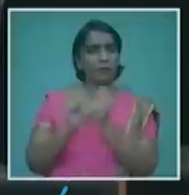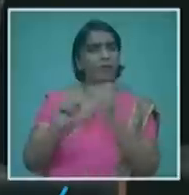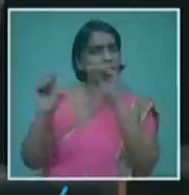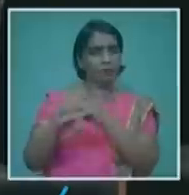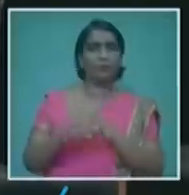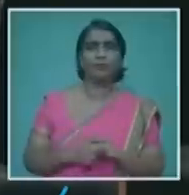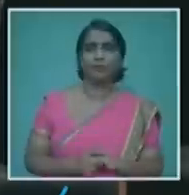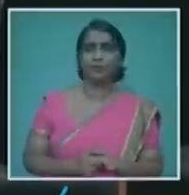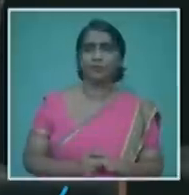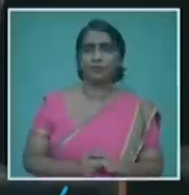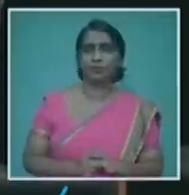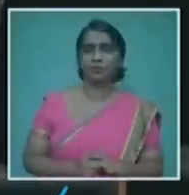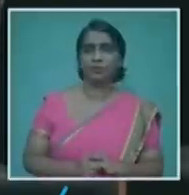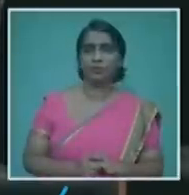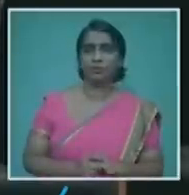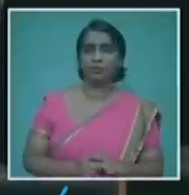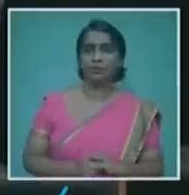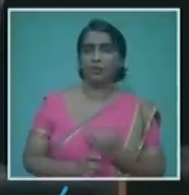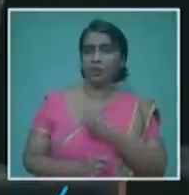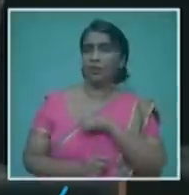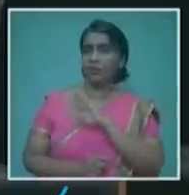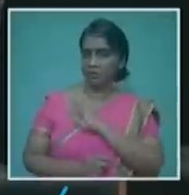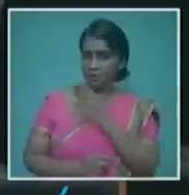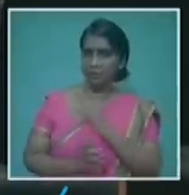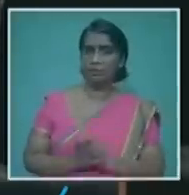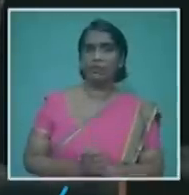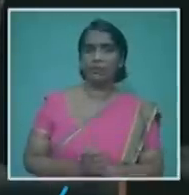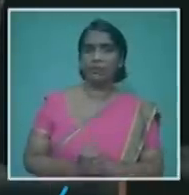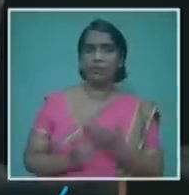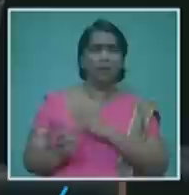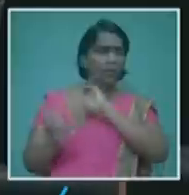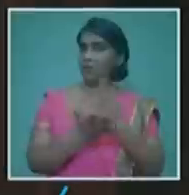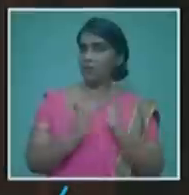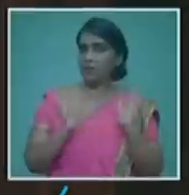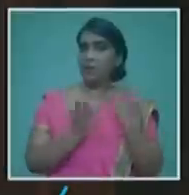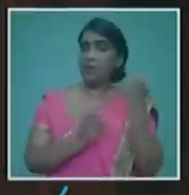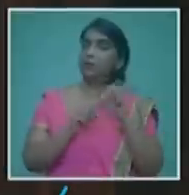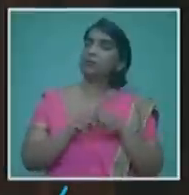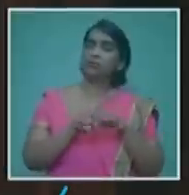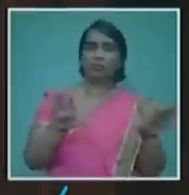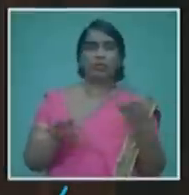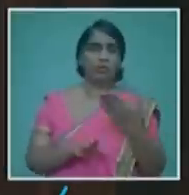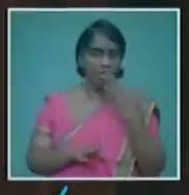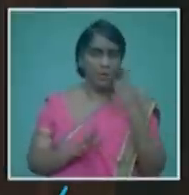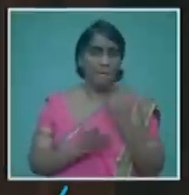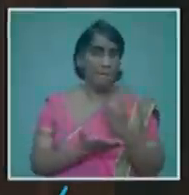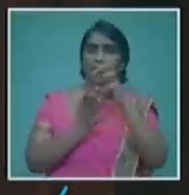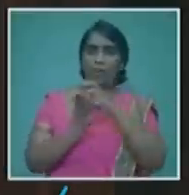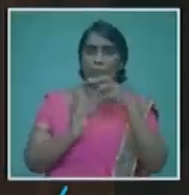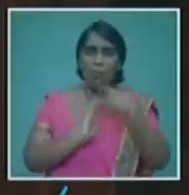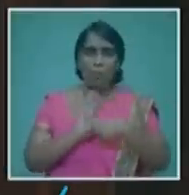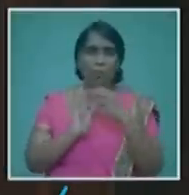කරන්න කියන්නේ. අපේ සංඝයා වහන්සේට. මෙහෙම ගෙනල්ලා කොහොමද කරන්නේ? පාර්ලිමේන්තුවේදී මේ බලය බෙදා හැරීම